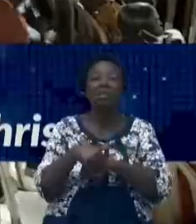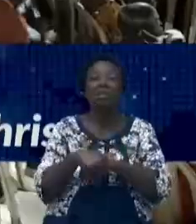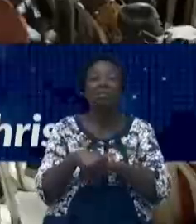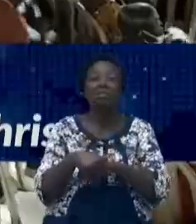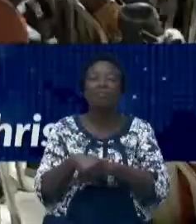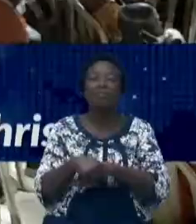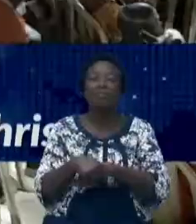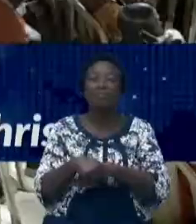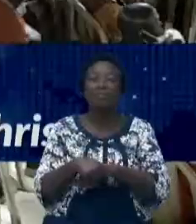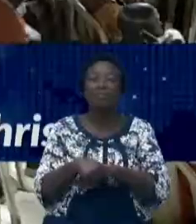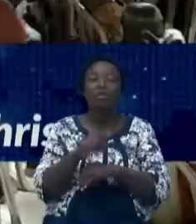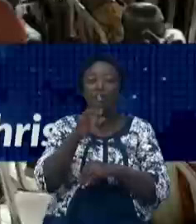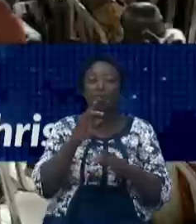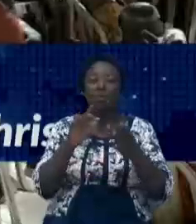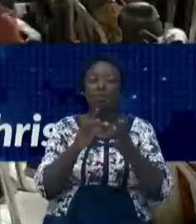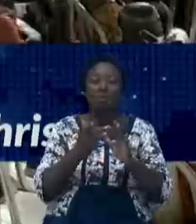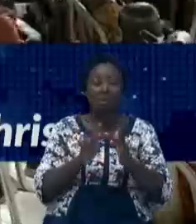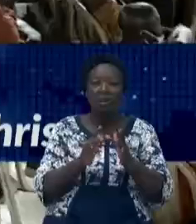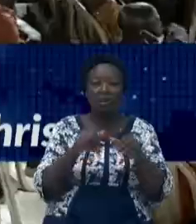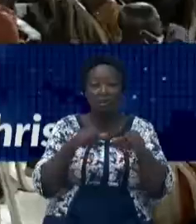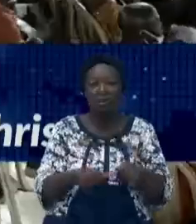préparez-vous dans la prière